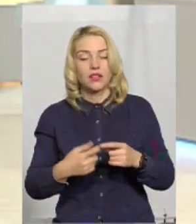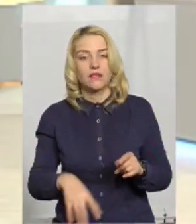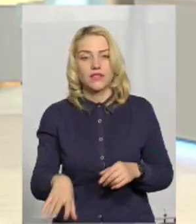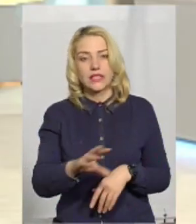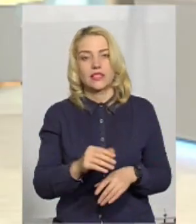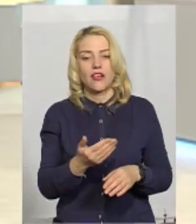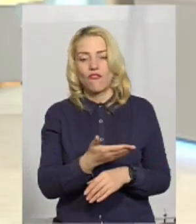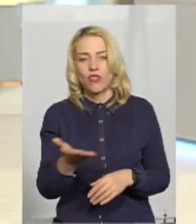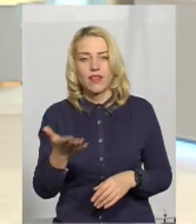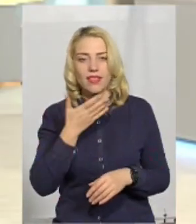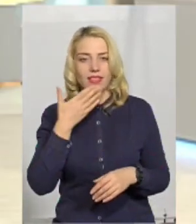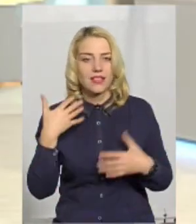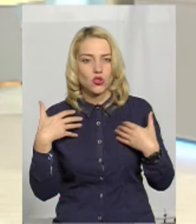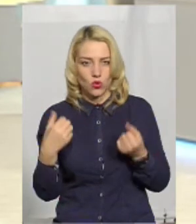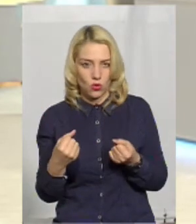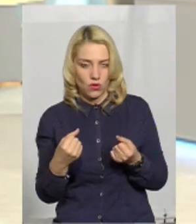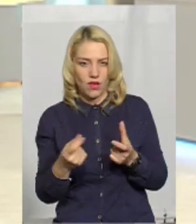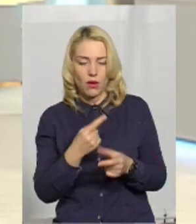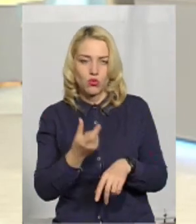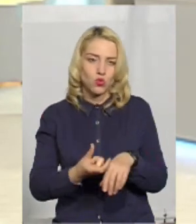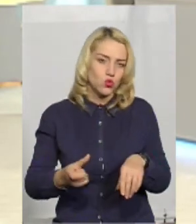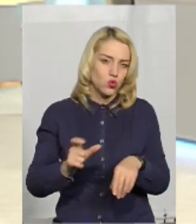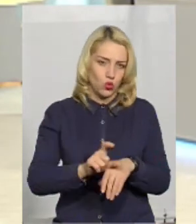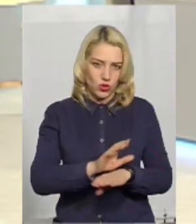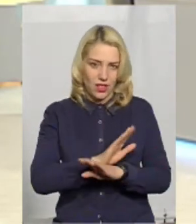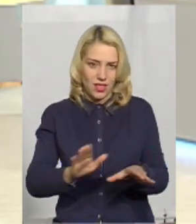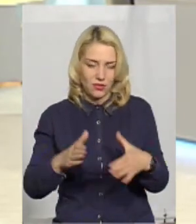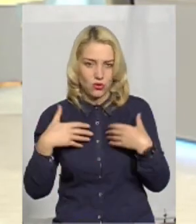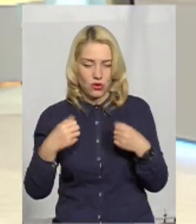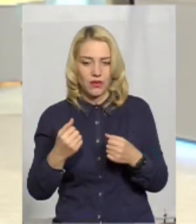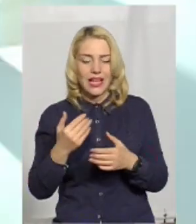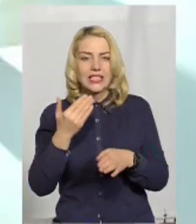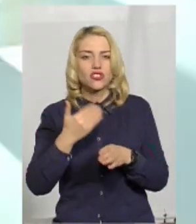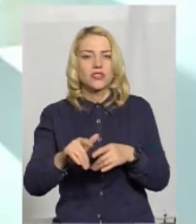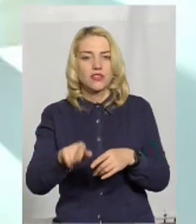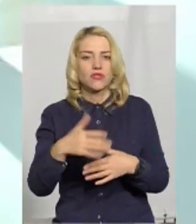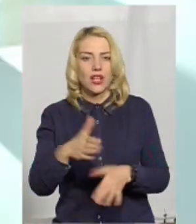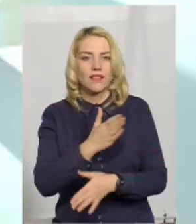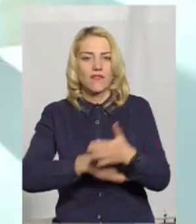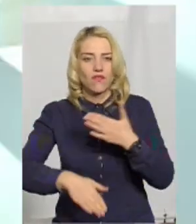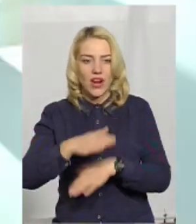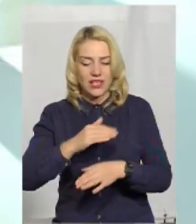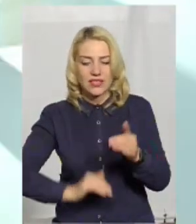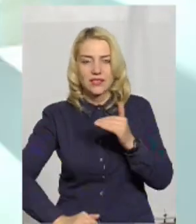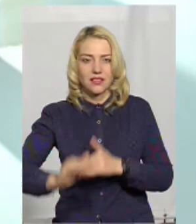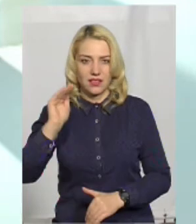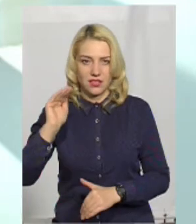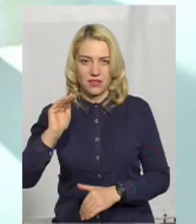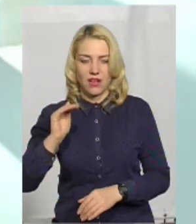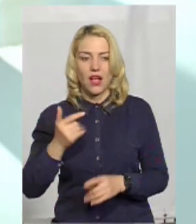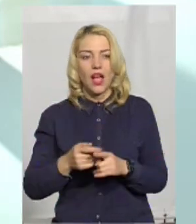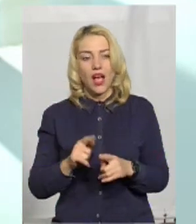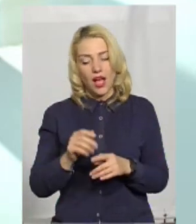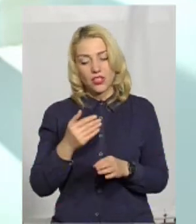вони нездорові або дуже нездорові. Частина є вже інваліди з дитинства, а частина ще просто в силу того, що в нас